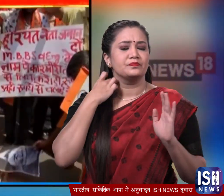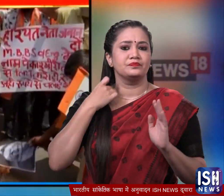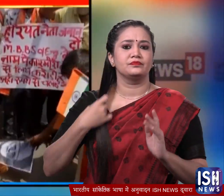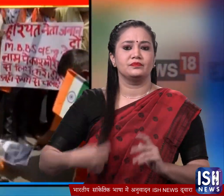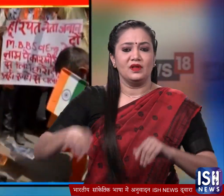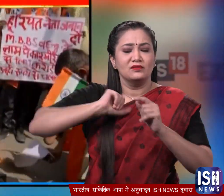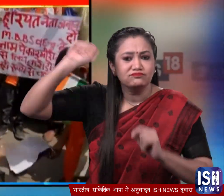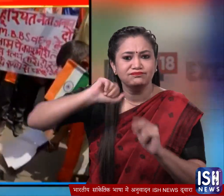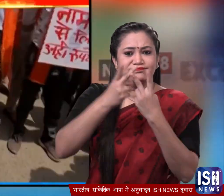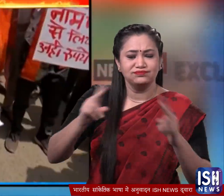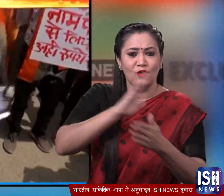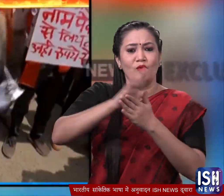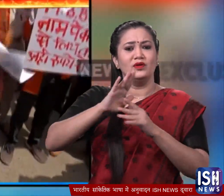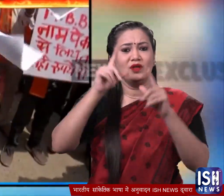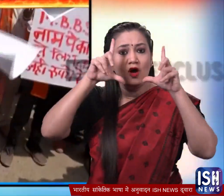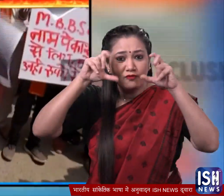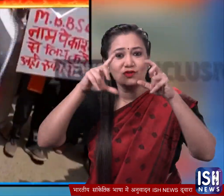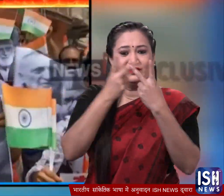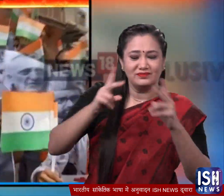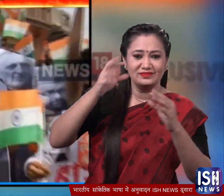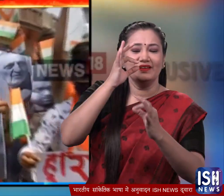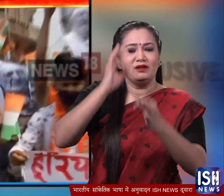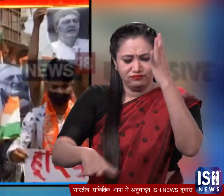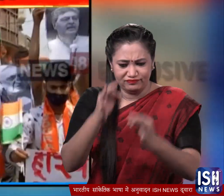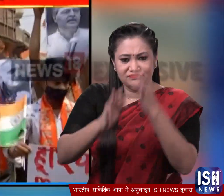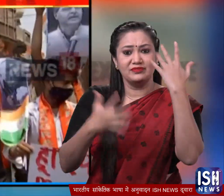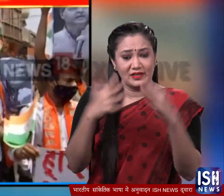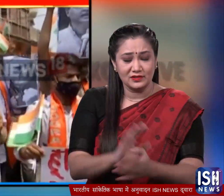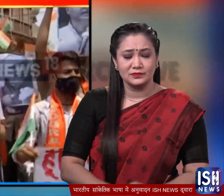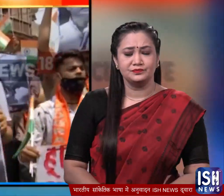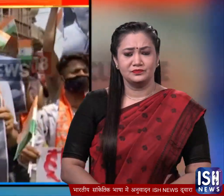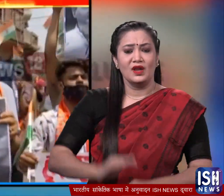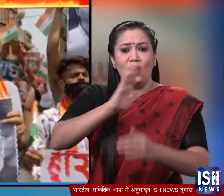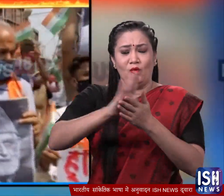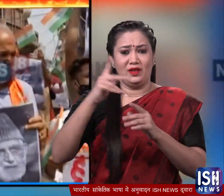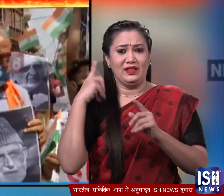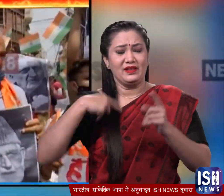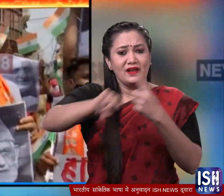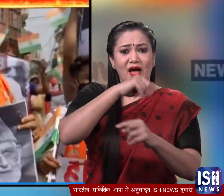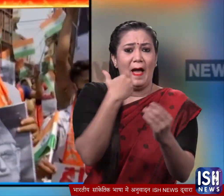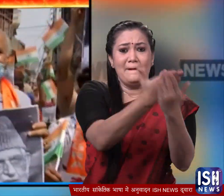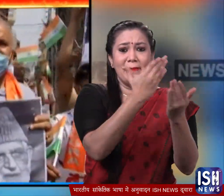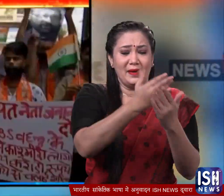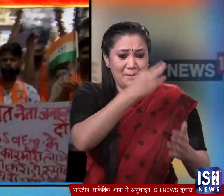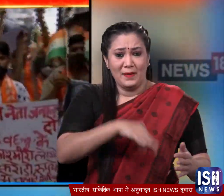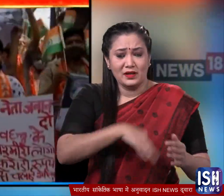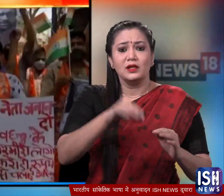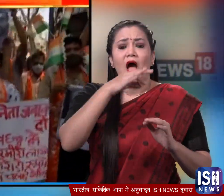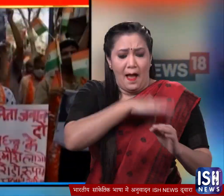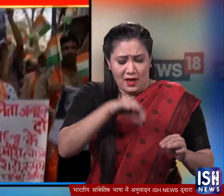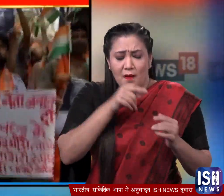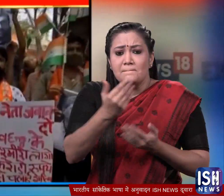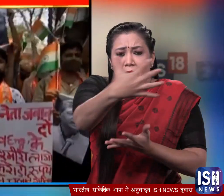इन कार्यकर्ताओं ने सड़क पर हुर्रियत नेताओं की तस्वीरें भी जलाईं। प्रदर्शनकारियों ने आरोप लगाया कि हुर्रियत नेताओं ने दाखिले से जो कमाई की उसका